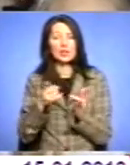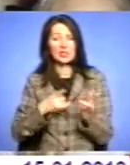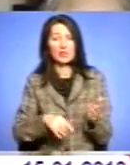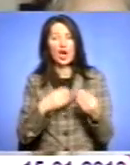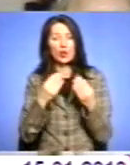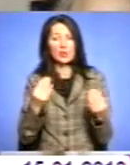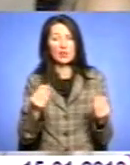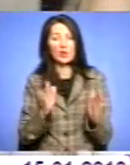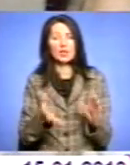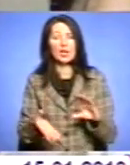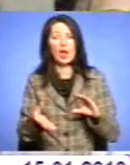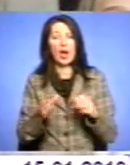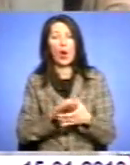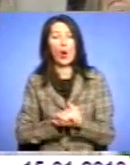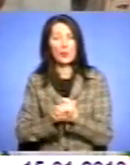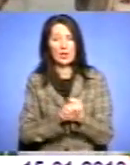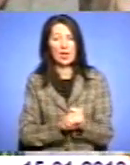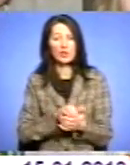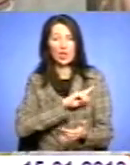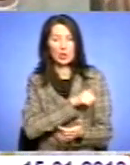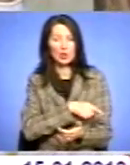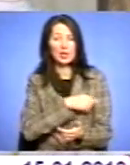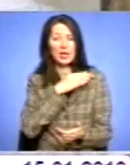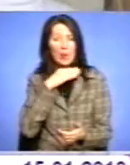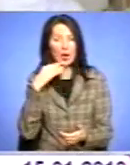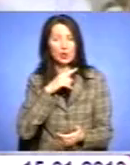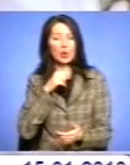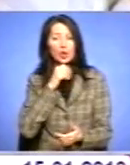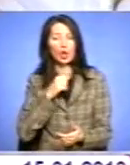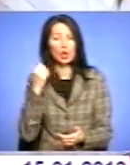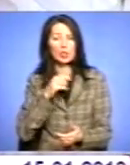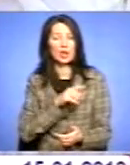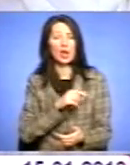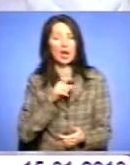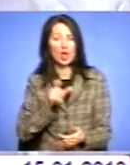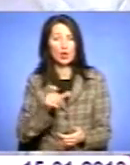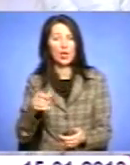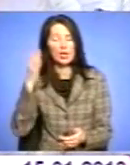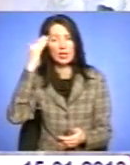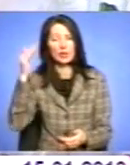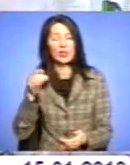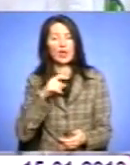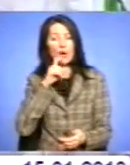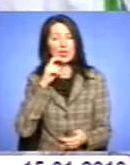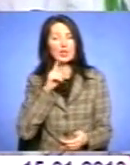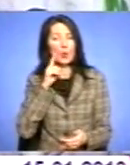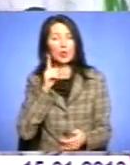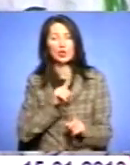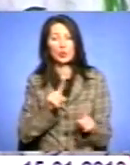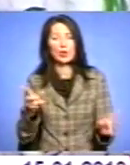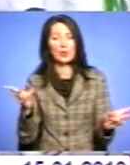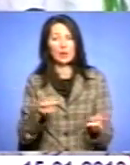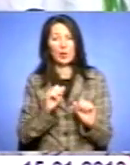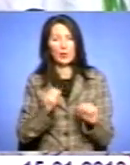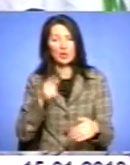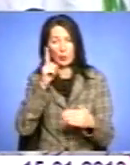Тільки поєднавши зусилля багатьох дорослих людей, талановита українська молодь із особливими потребами зможе